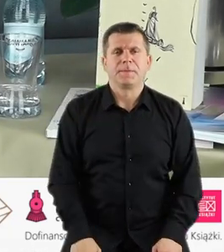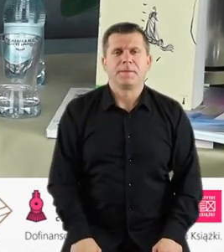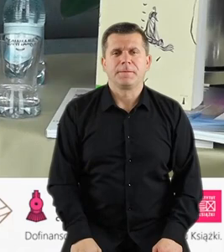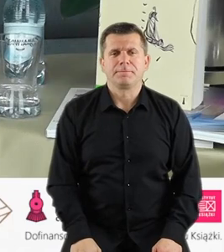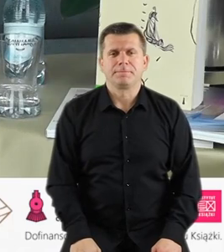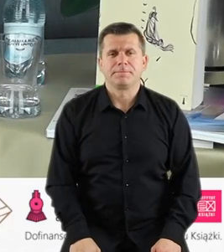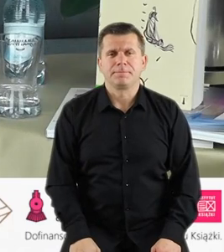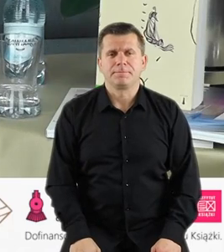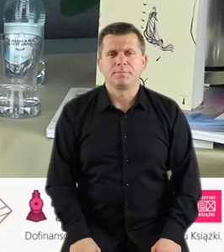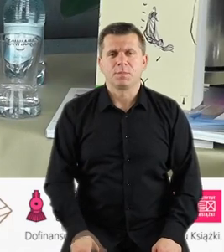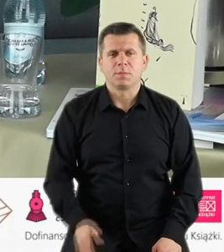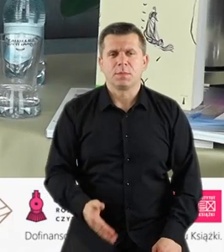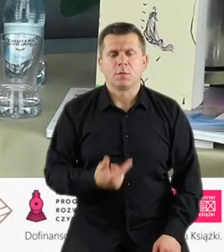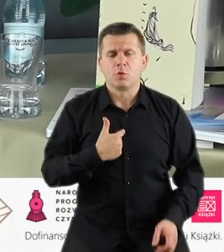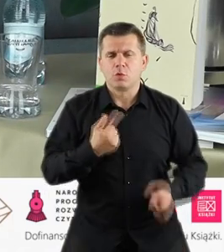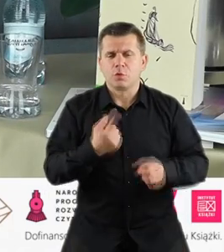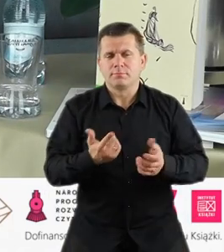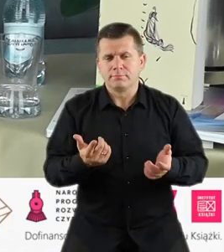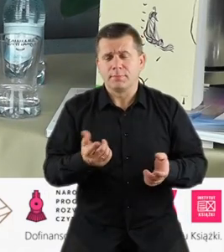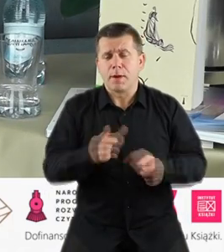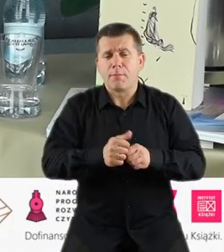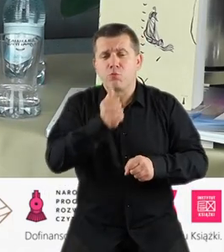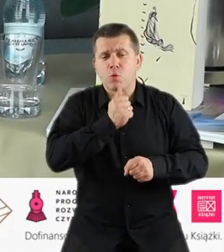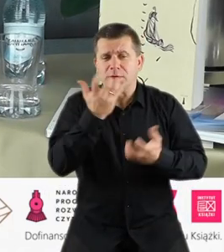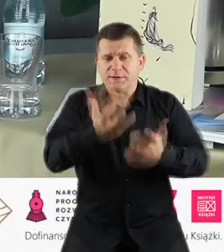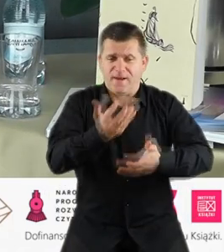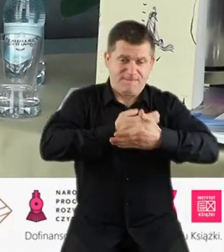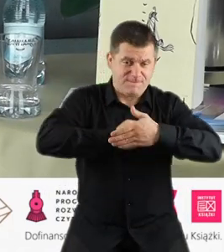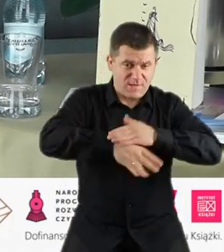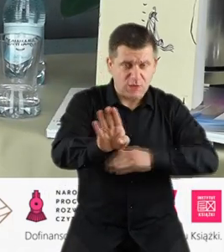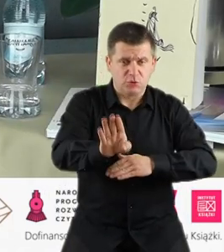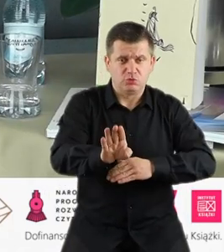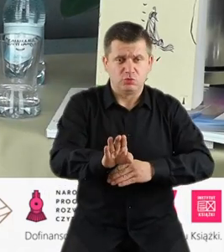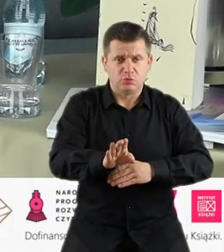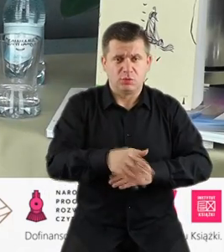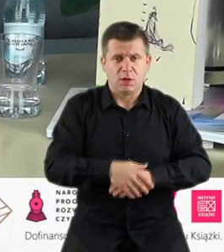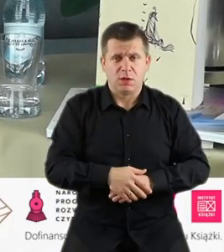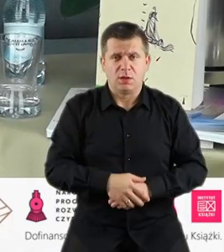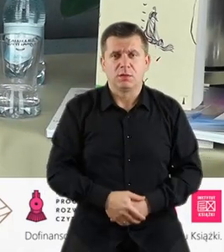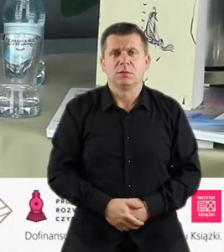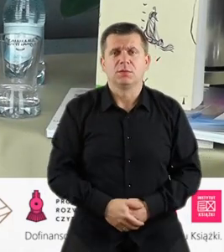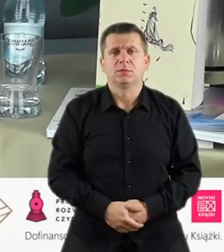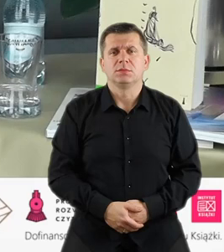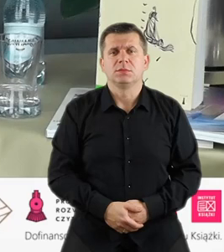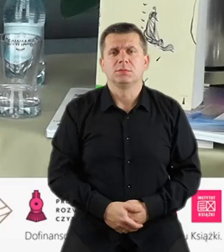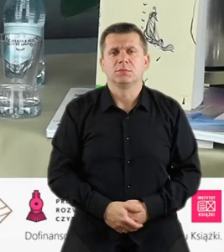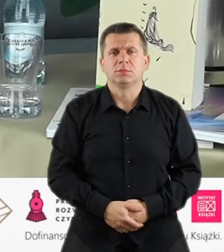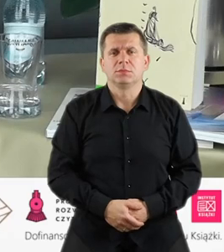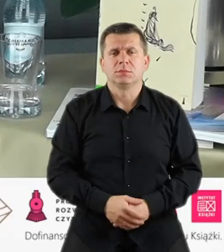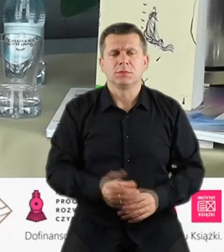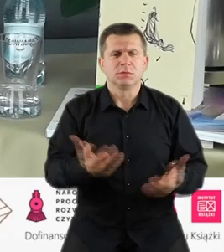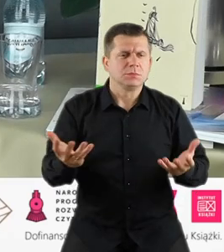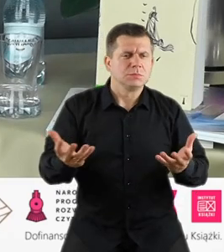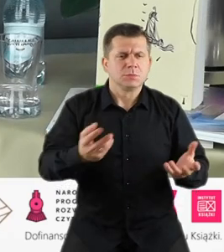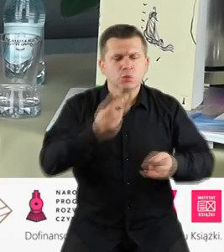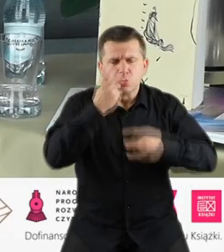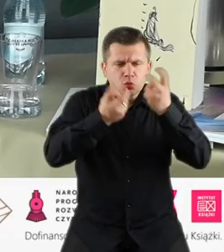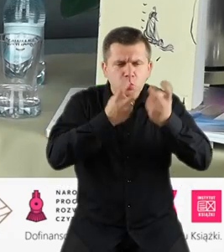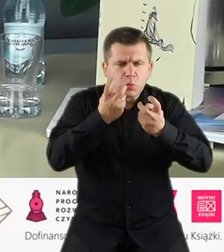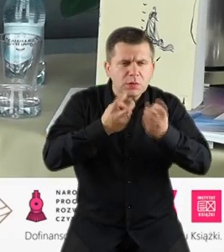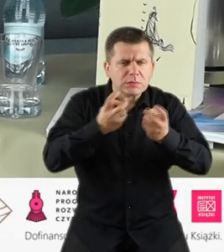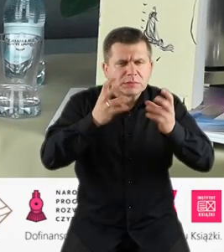troszkę nie tak. Tu jest lekka sugestia, no ale próba wyjścia, kiedy gasną światła, a on odnajduje to, czego